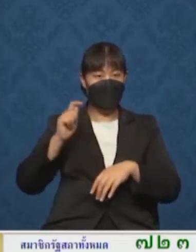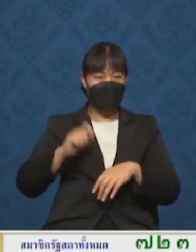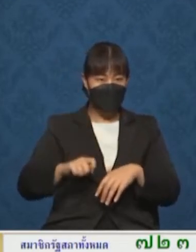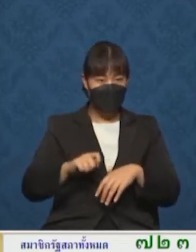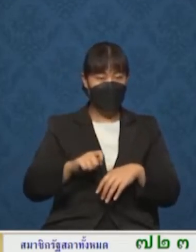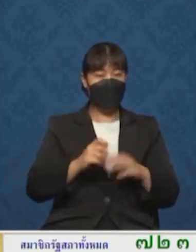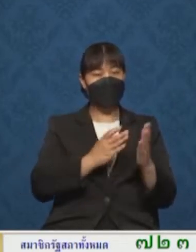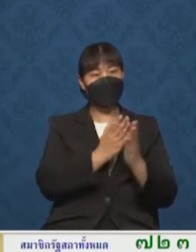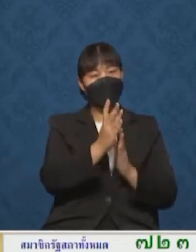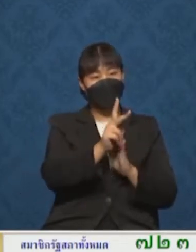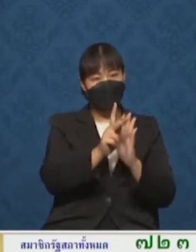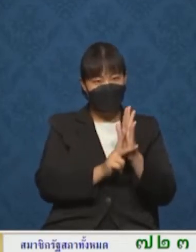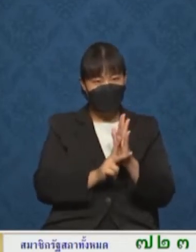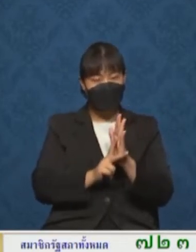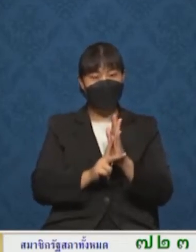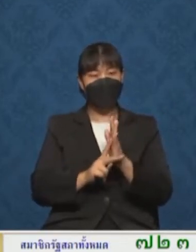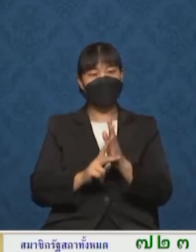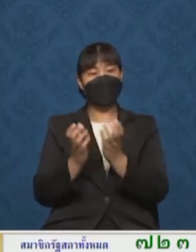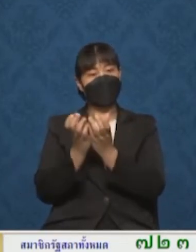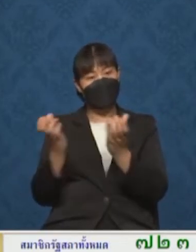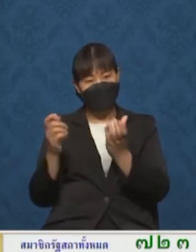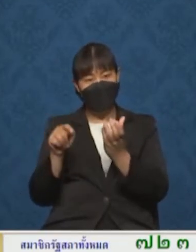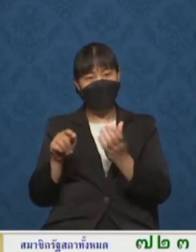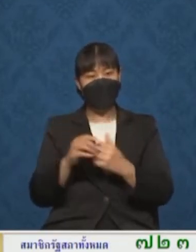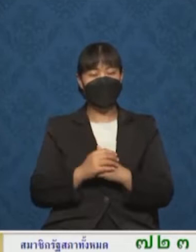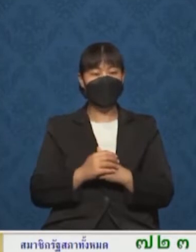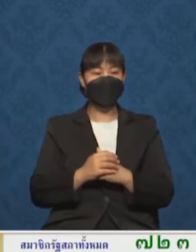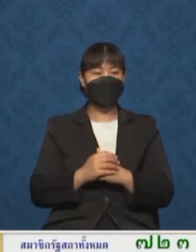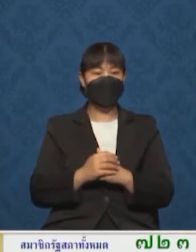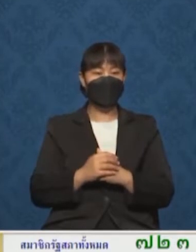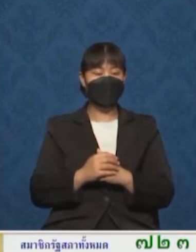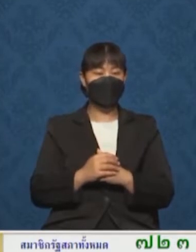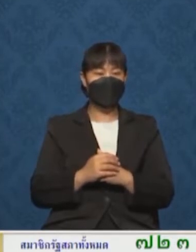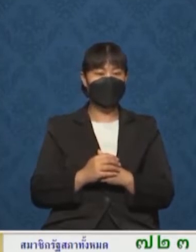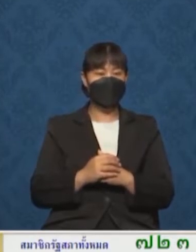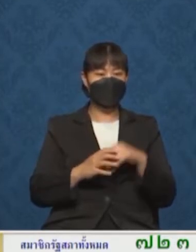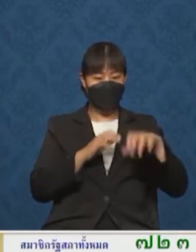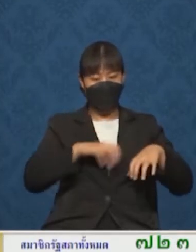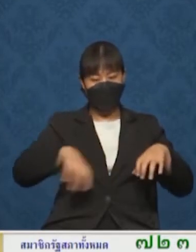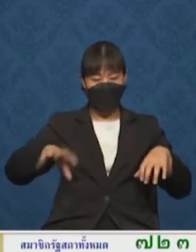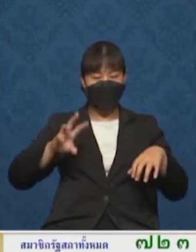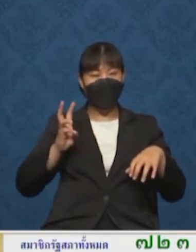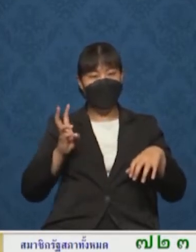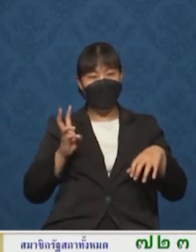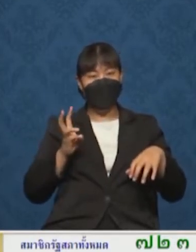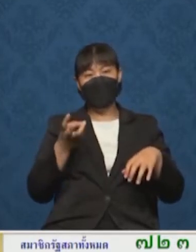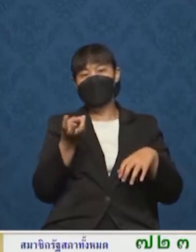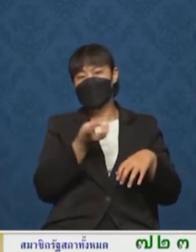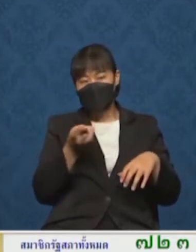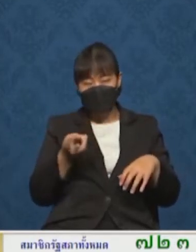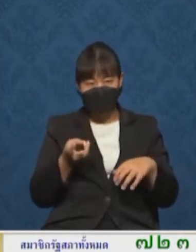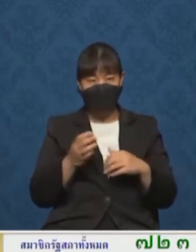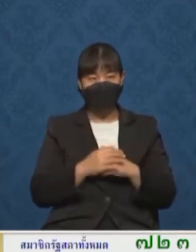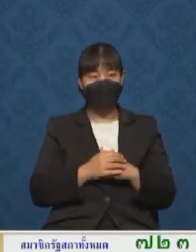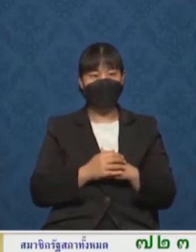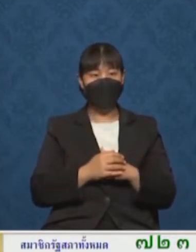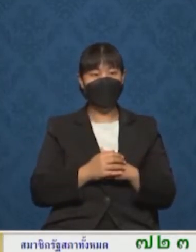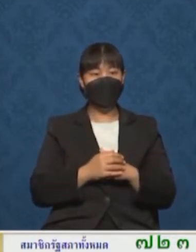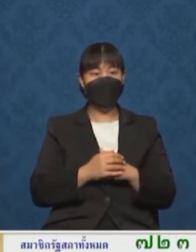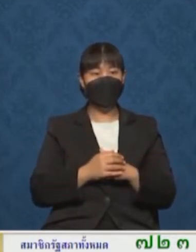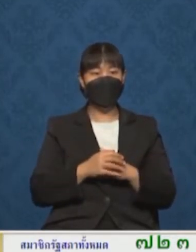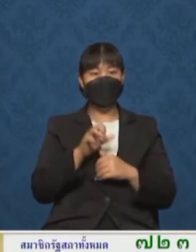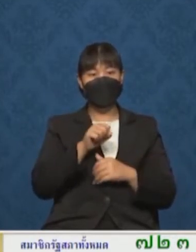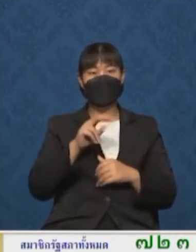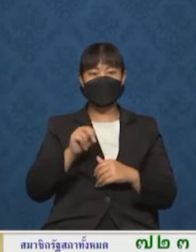ที่ขัดสันขึมาซึ่ อคติศรรนั่นเป็ส่ว้อยอคติรนó song Rising Satish